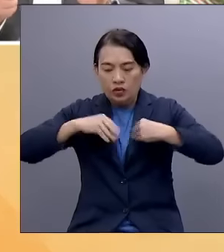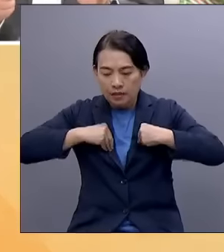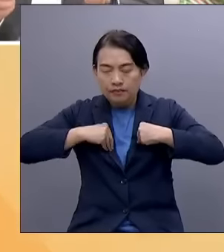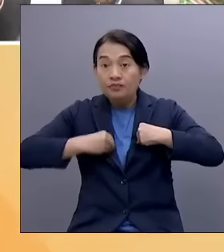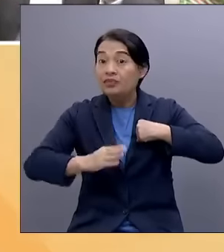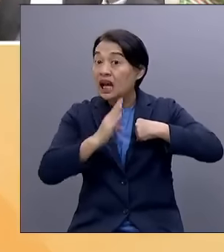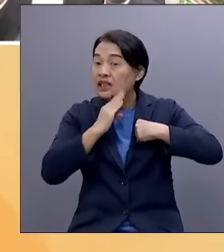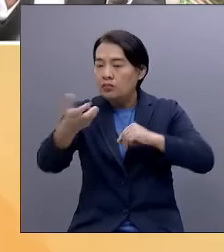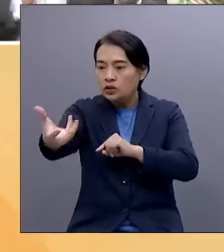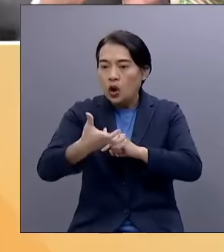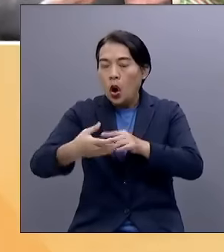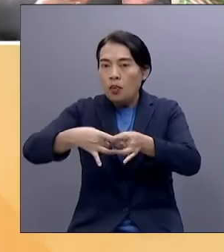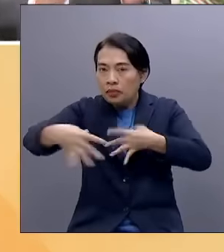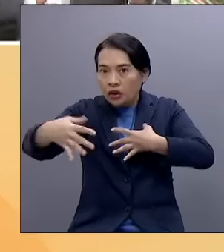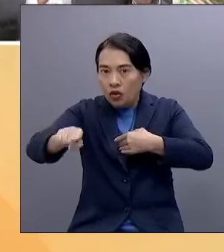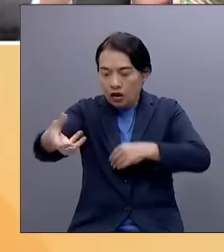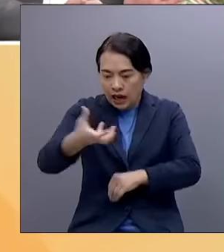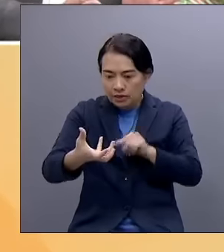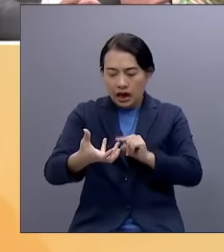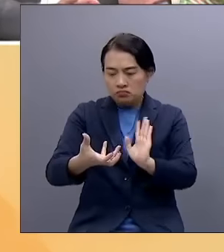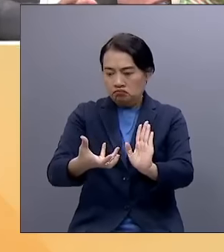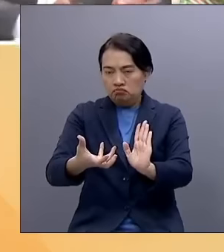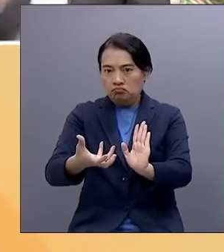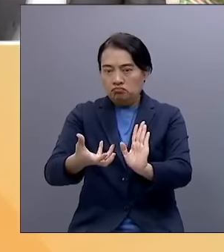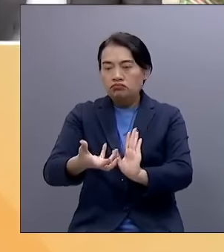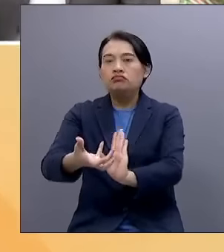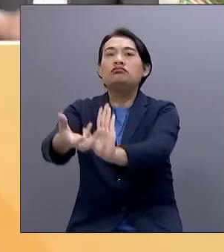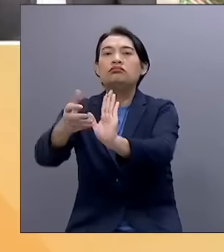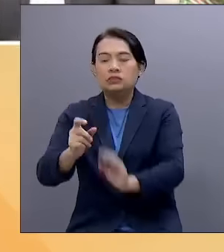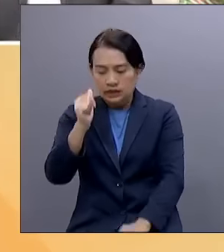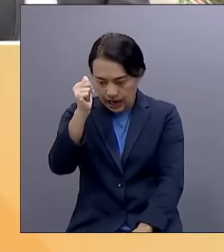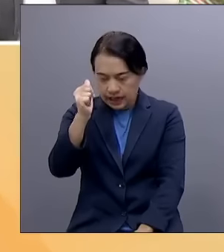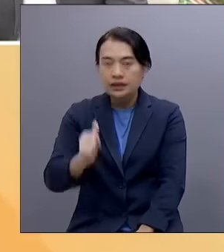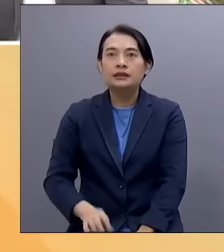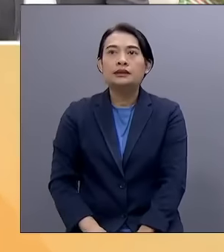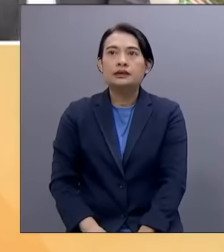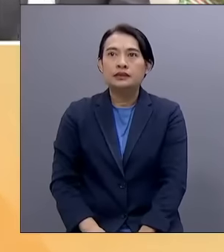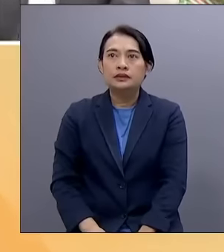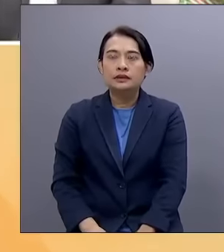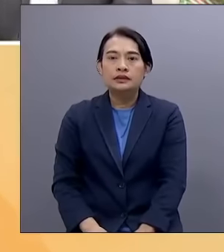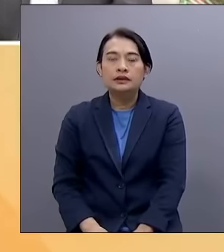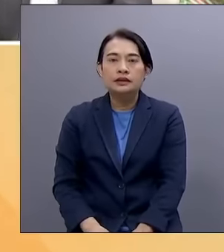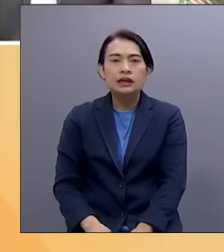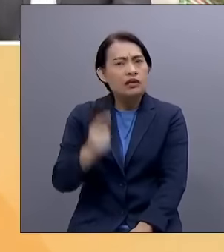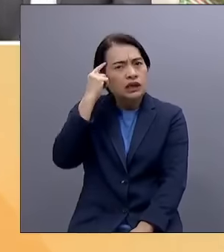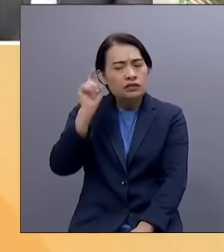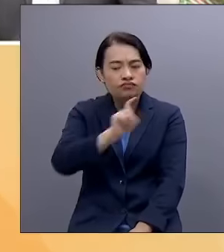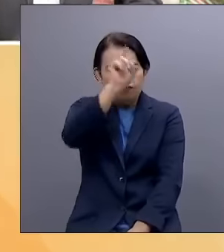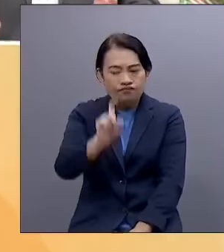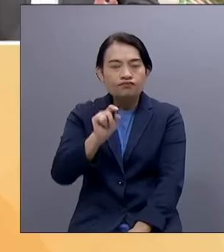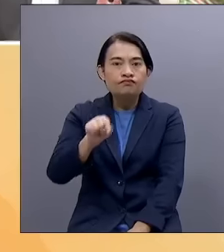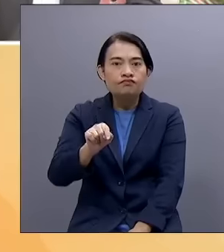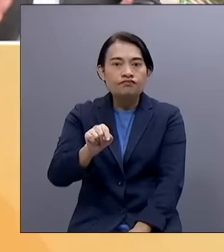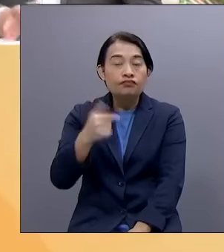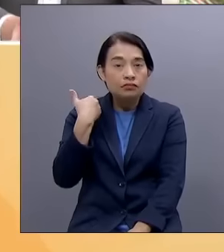ถูกต้องเนี่ยนะครับเราก็ไม่ต้องรับเรามีสิทธิ์ที่จะปฏิเสธได้แต่ทีเคุณป๊อบสงสัยมั้ยว่าเอ๊ะแล้วในเคสที่เขา